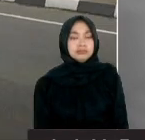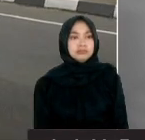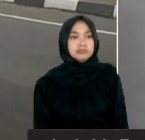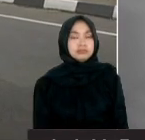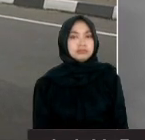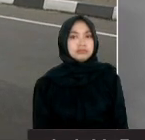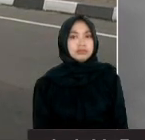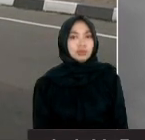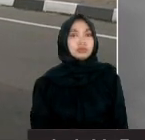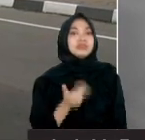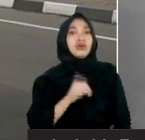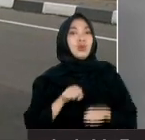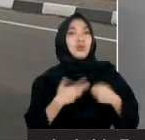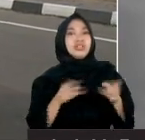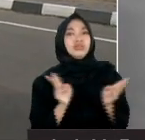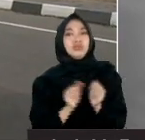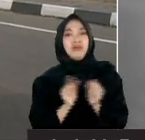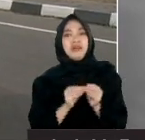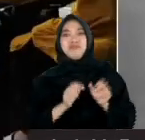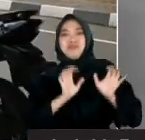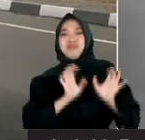menyentuh angka yang cukup fantastis.